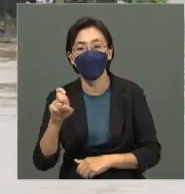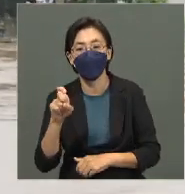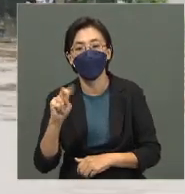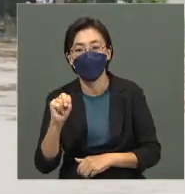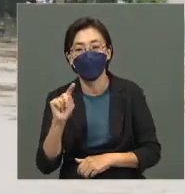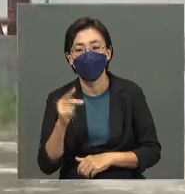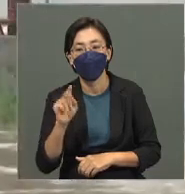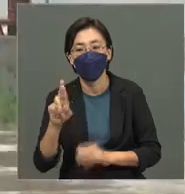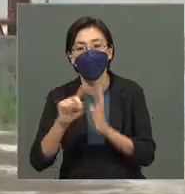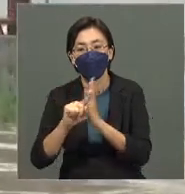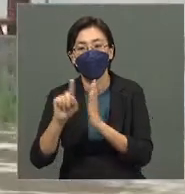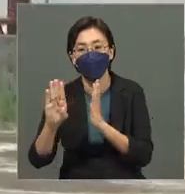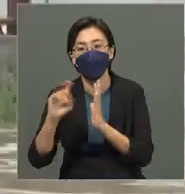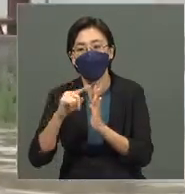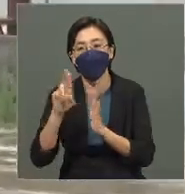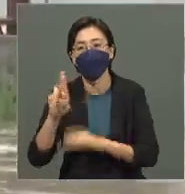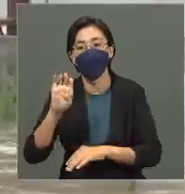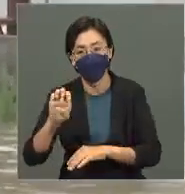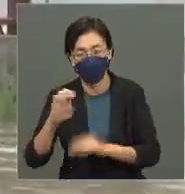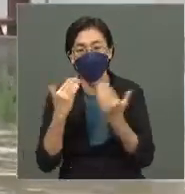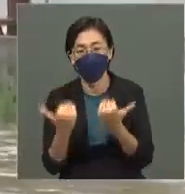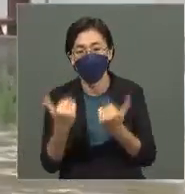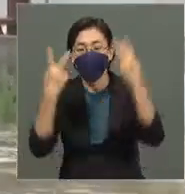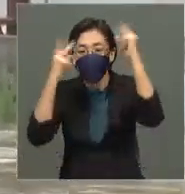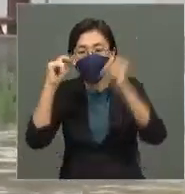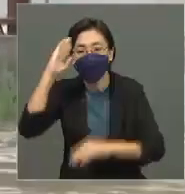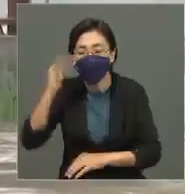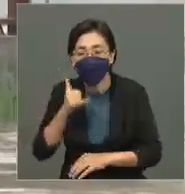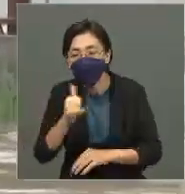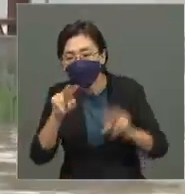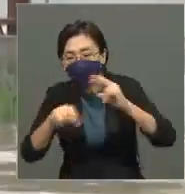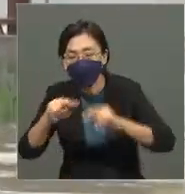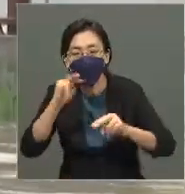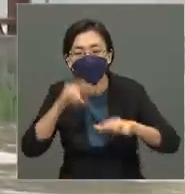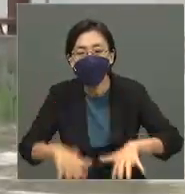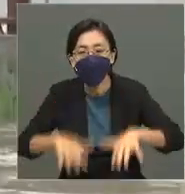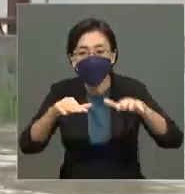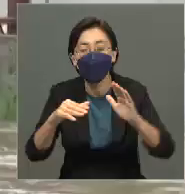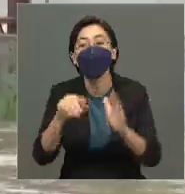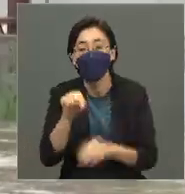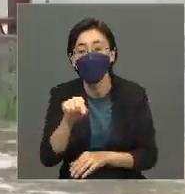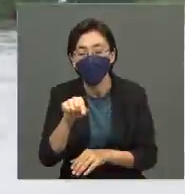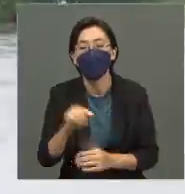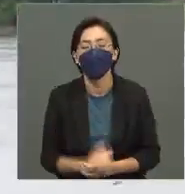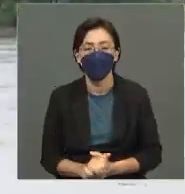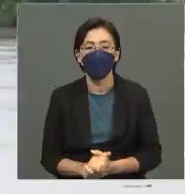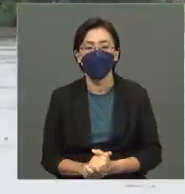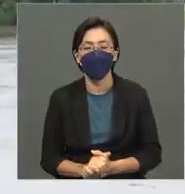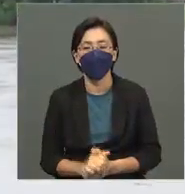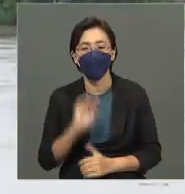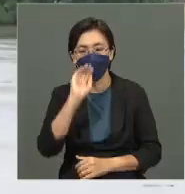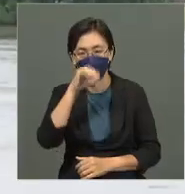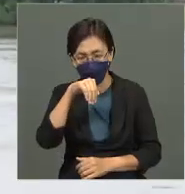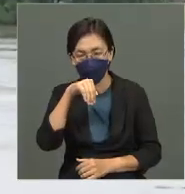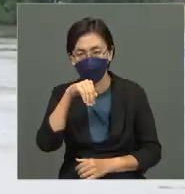ตรีจะเดินทางไปในวันนี้นะครับไปดูคันป้องกันน้ำท่วมที่อำเภออินบุรีทางเทศบาล